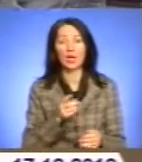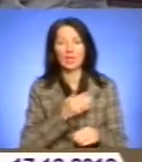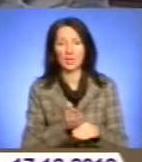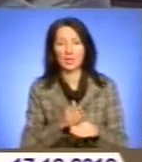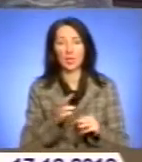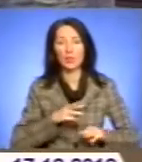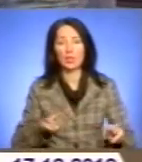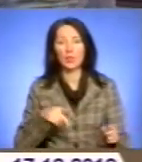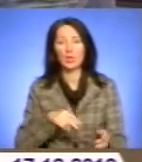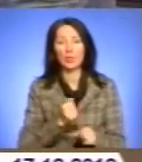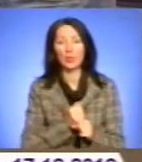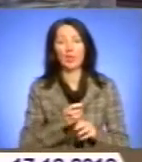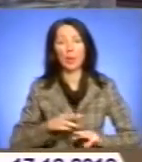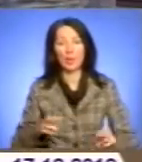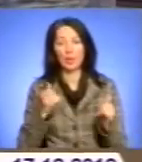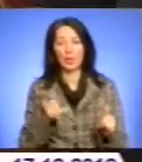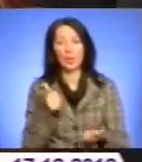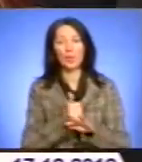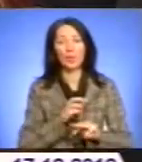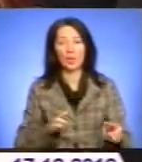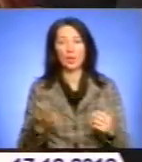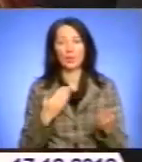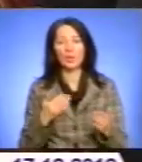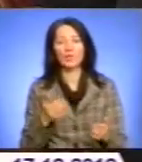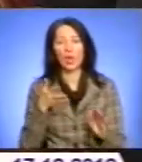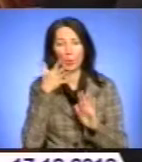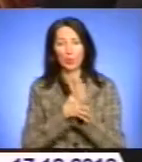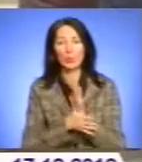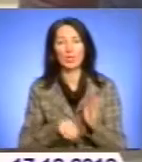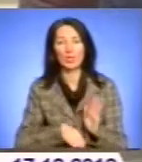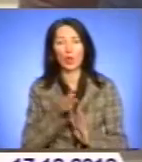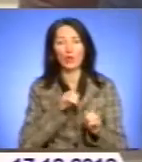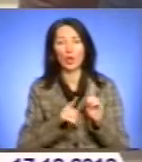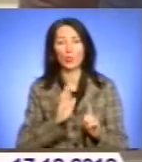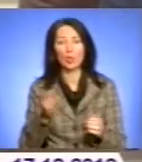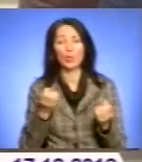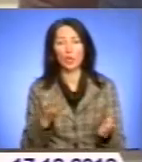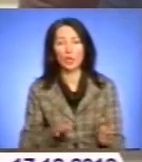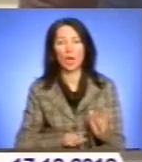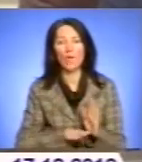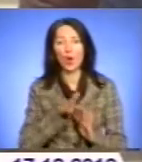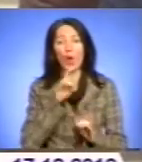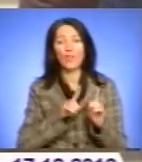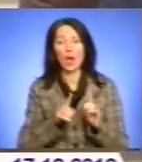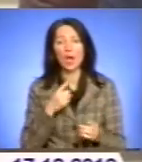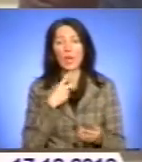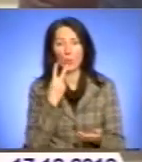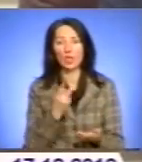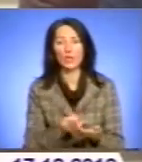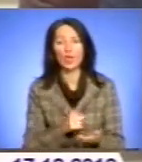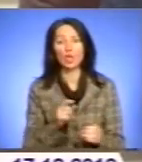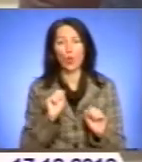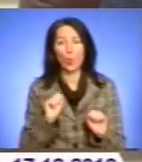парламент. Тепер прем'єр сподівається, з Верховною Радою порозумітися буде простіше. Верховна Рада продемонструвала, що